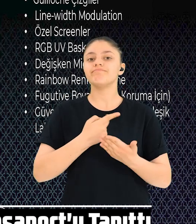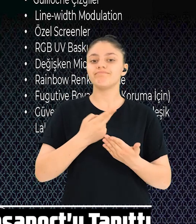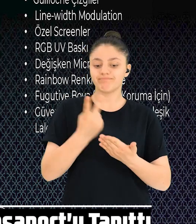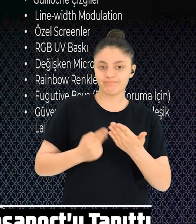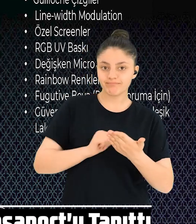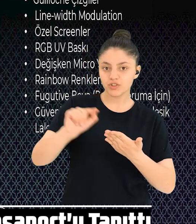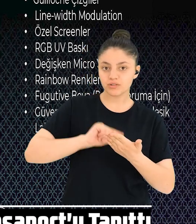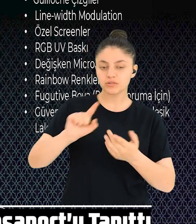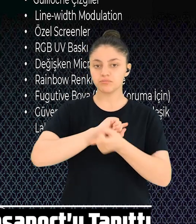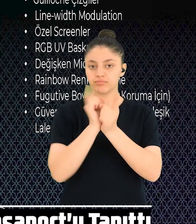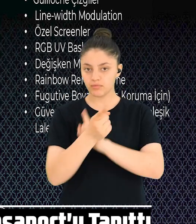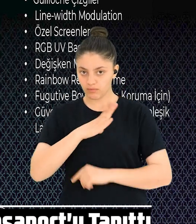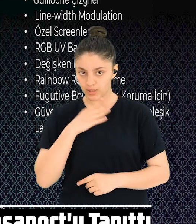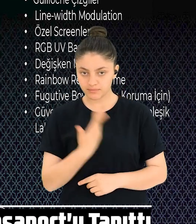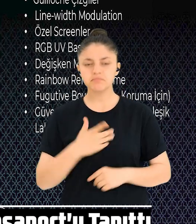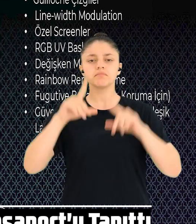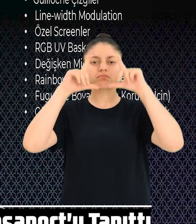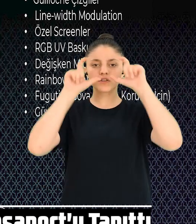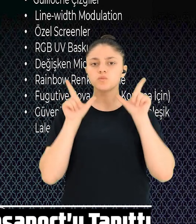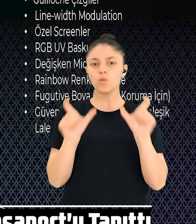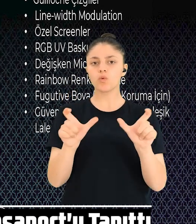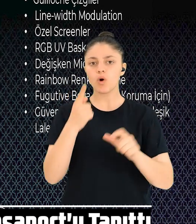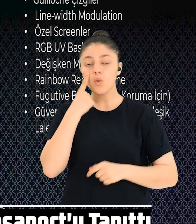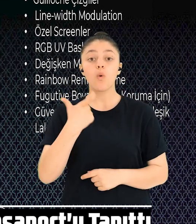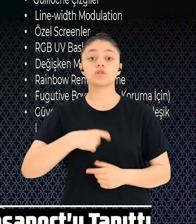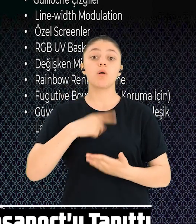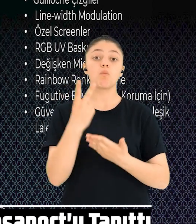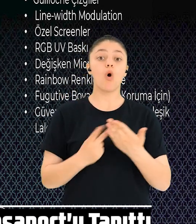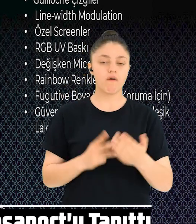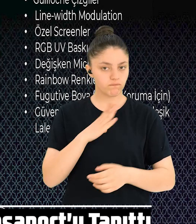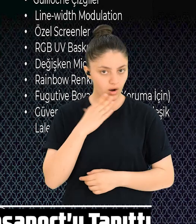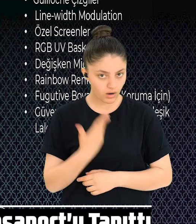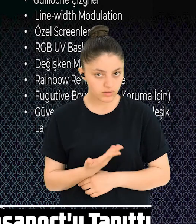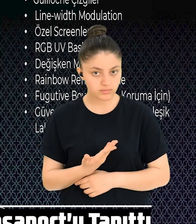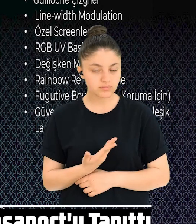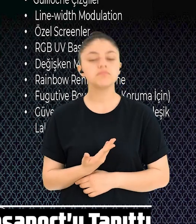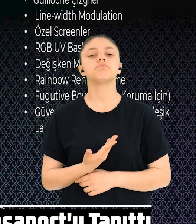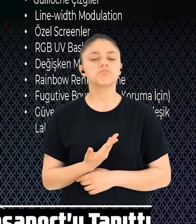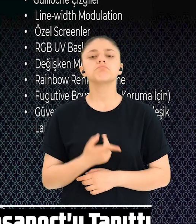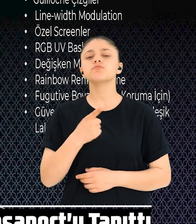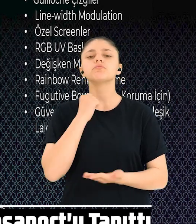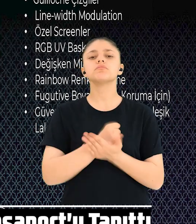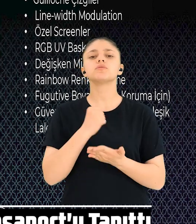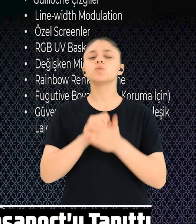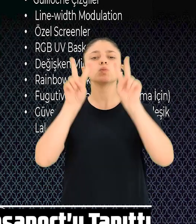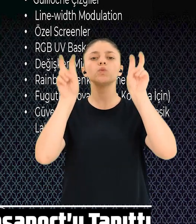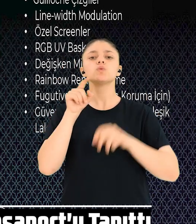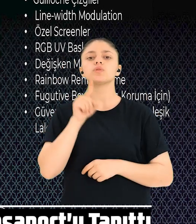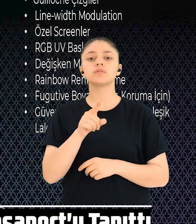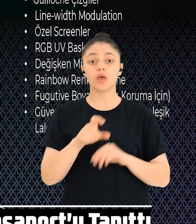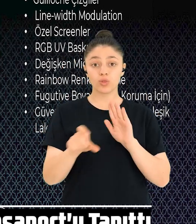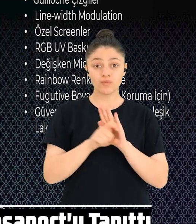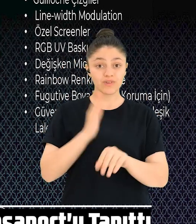çizgileri bu pasaportun vardır. Resim koruma için özel bir boyası söz konusudur. Tabii bu pasaportla ilgili eğer